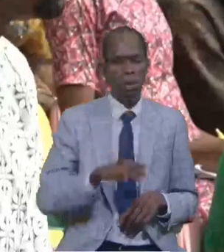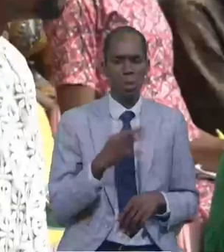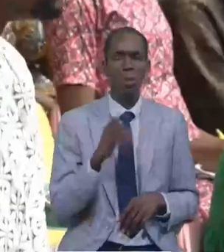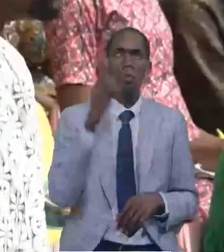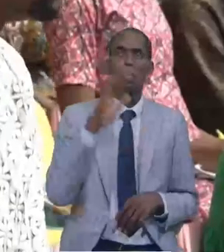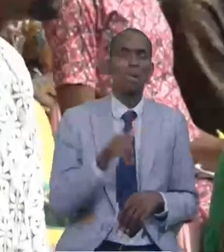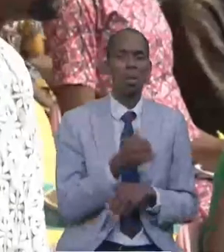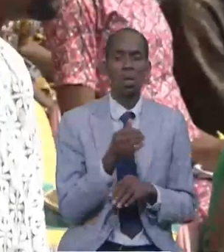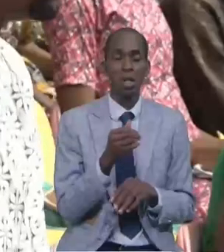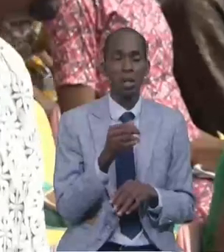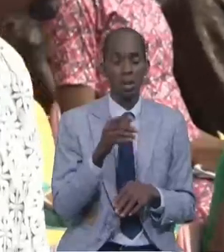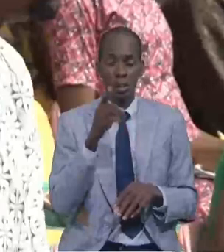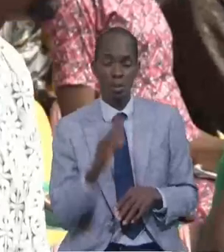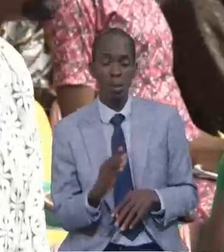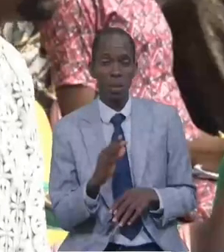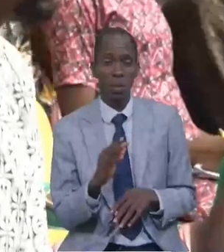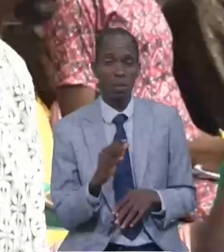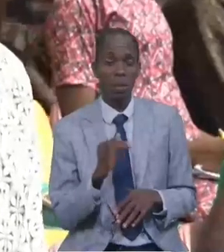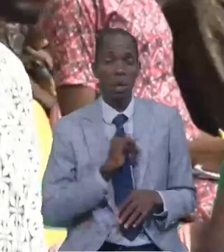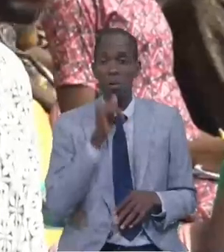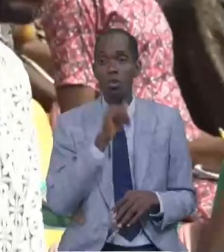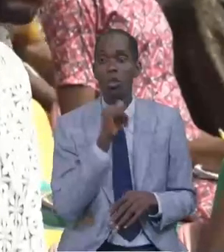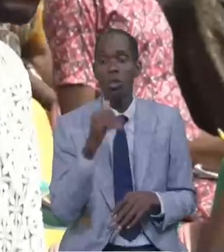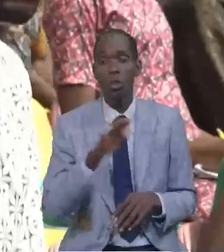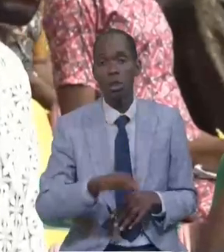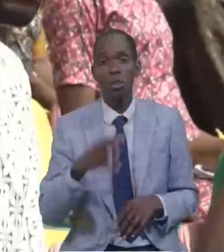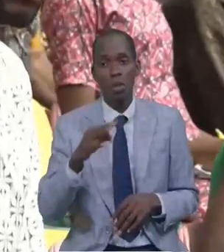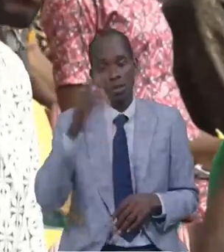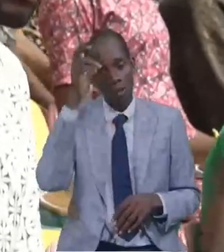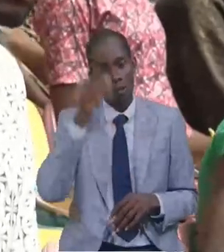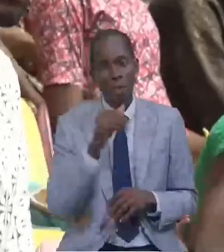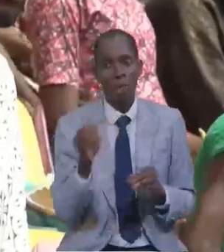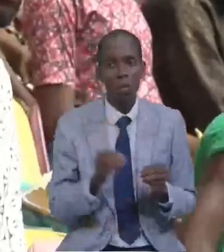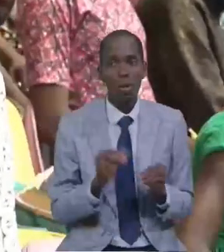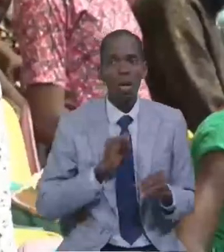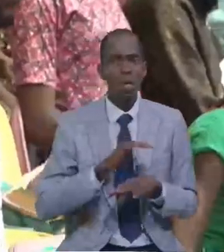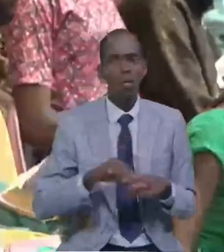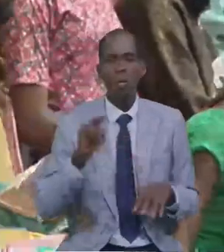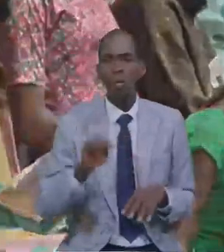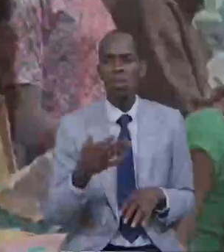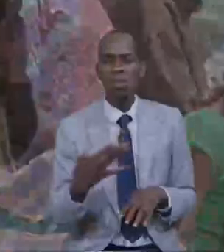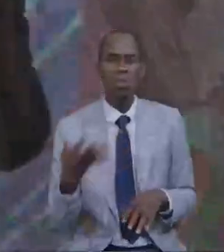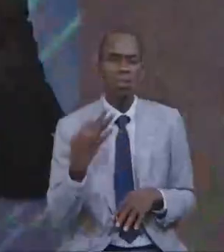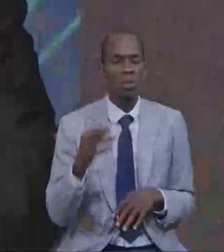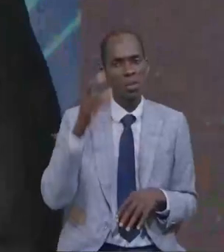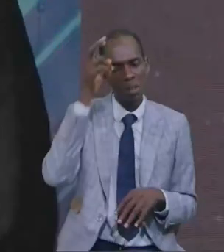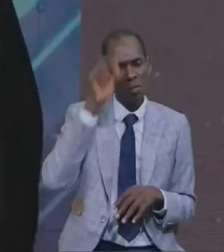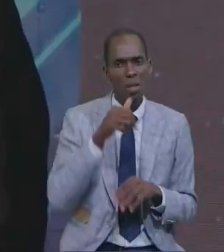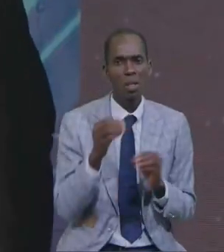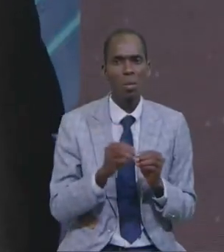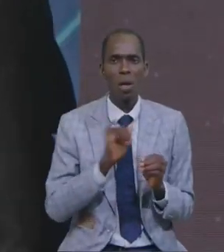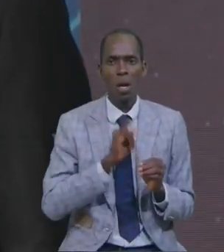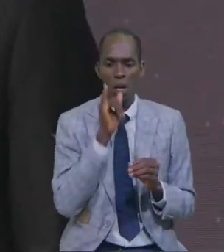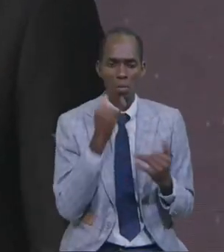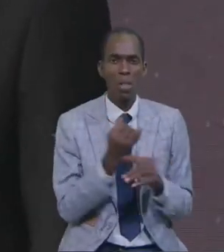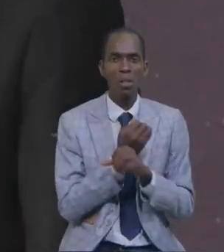diable, d'idolâtrer. Je suis né de nouveau maintenant, je les hais, je les déteste, et tu les rassembles, et tu